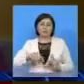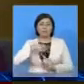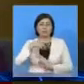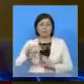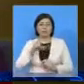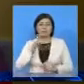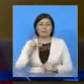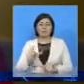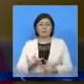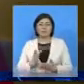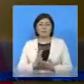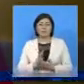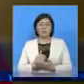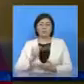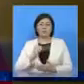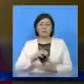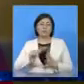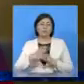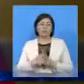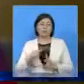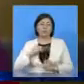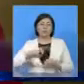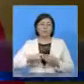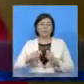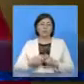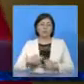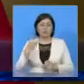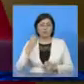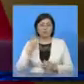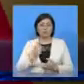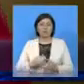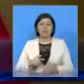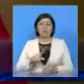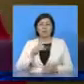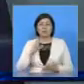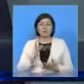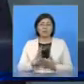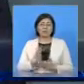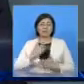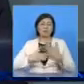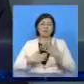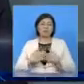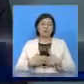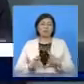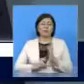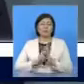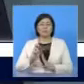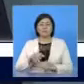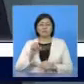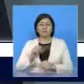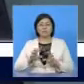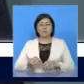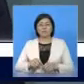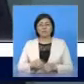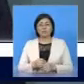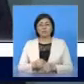бар. Өзінің ауылының проблемасын жақсы білетін жастар өсіп келе жатыр, мен соған қуанам. Жақсы бастама қолдау, ол президенттің 2